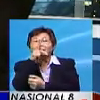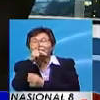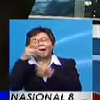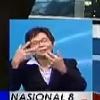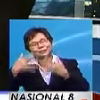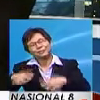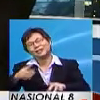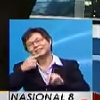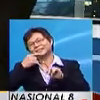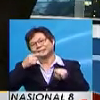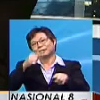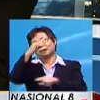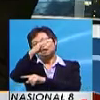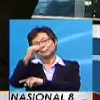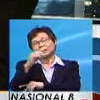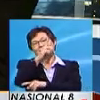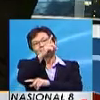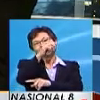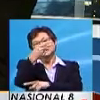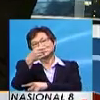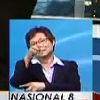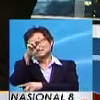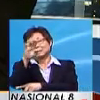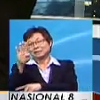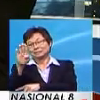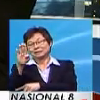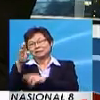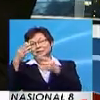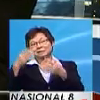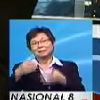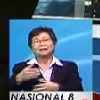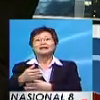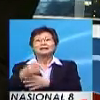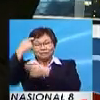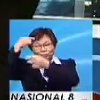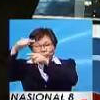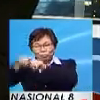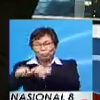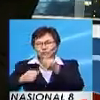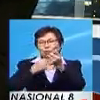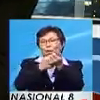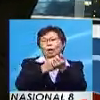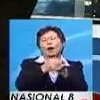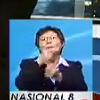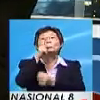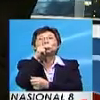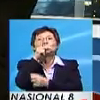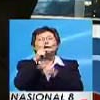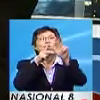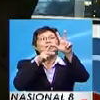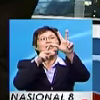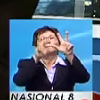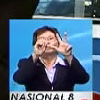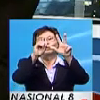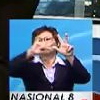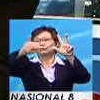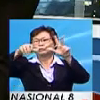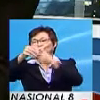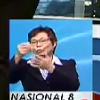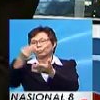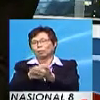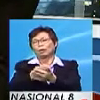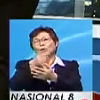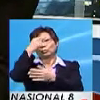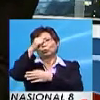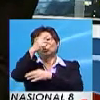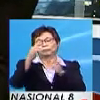akhirnya terjawab Syarikat produk kosmetik terkenal di hub sendrian berhad bersetuju menajel merah sebanyak rm0 juta bagi tempoh